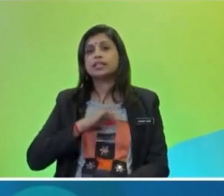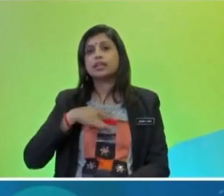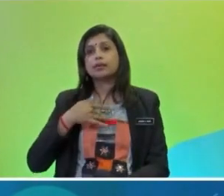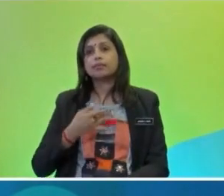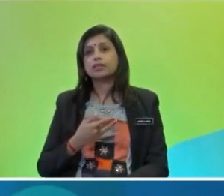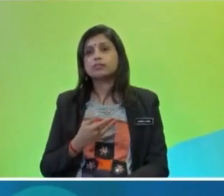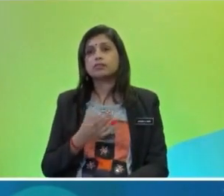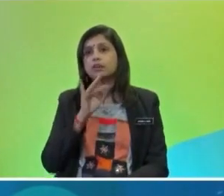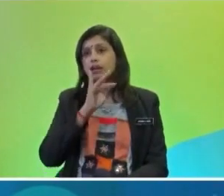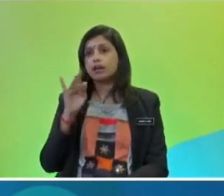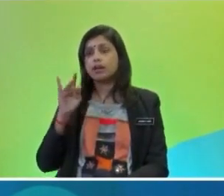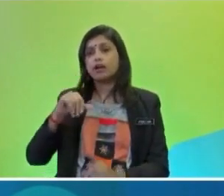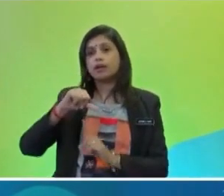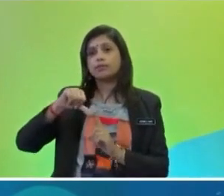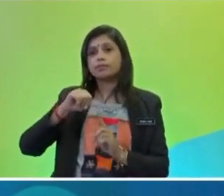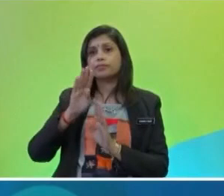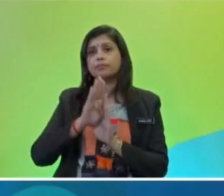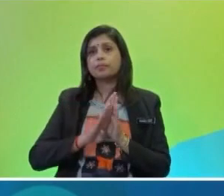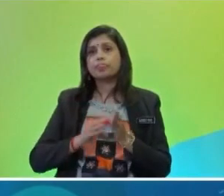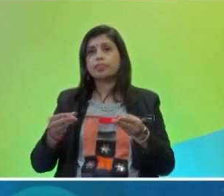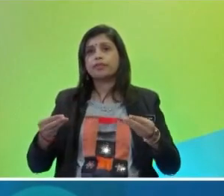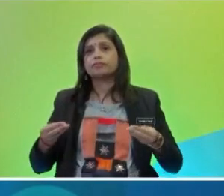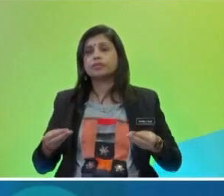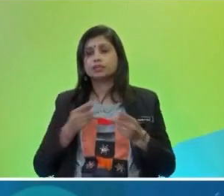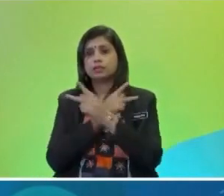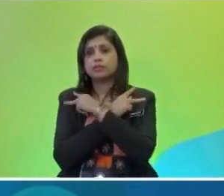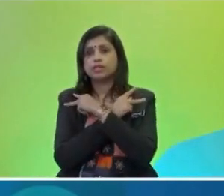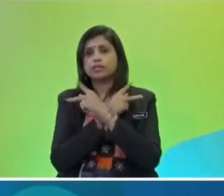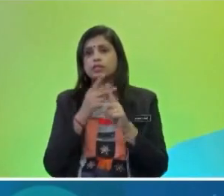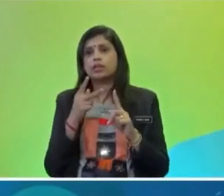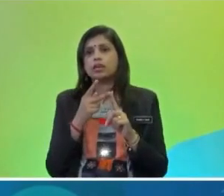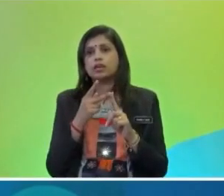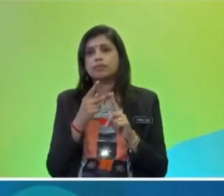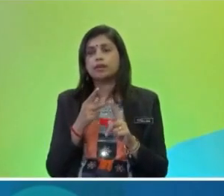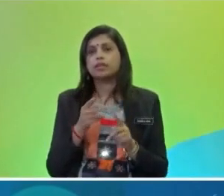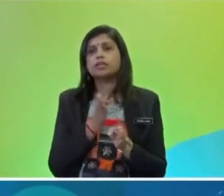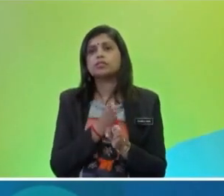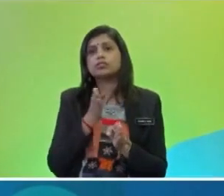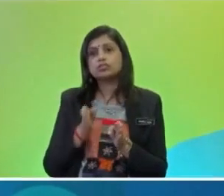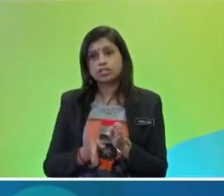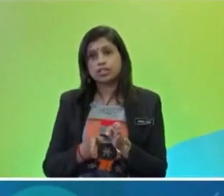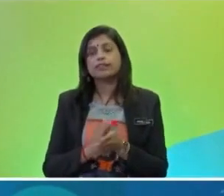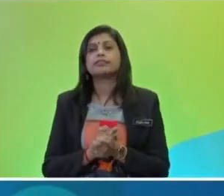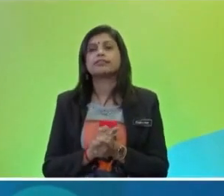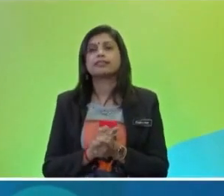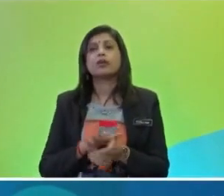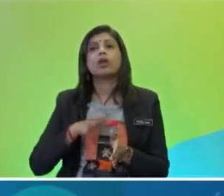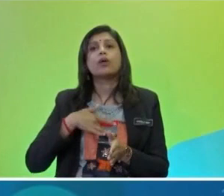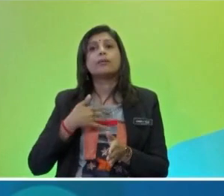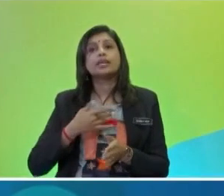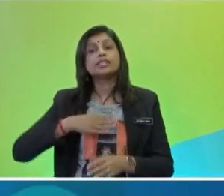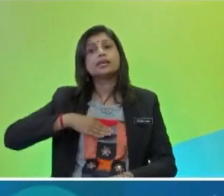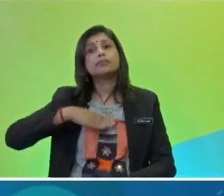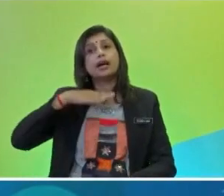kasih kepada jiran. Berasa apa? Saya berasa gembira. Gembira. Adakah jawapan yang betul? Gembira, bangga. Yeah. Okey, di sini cikgu